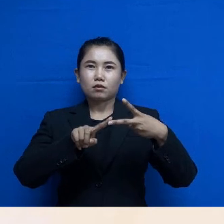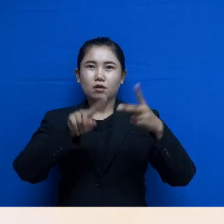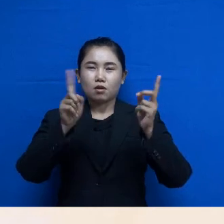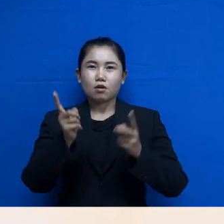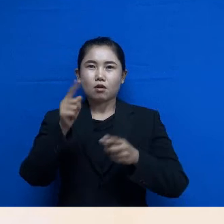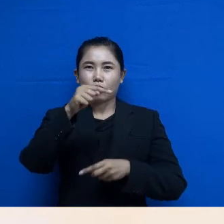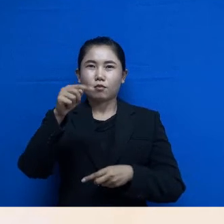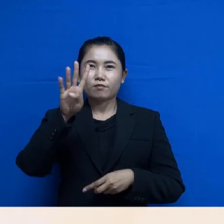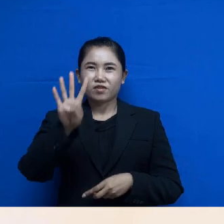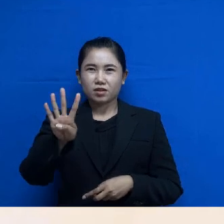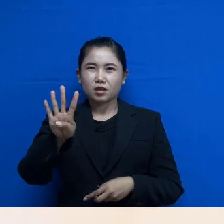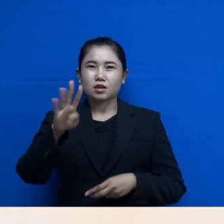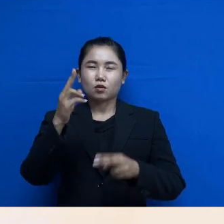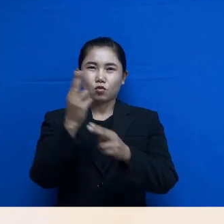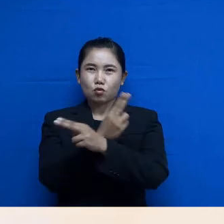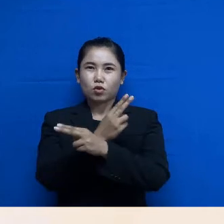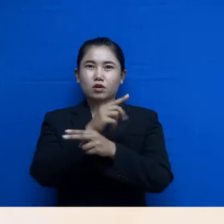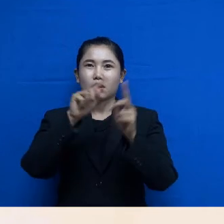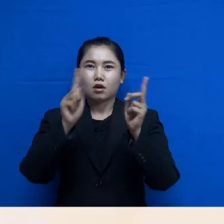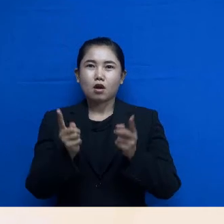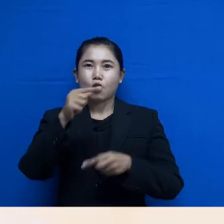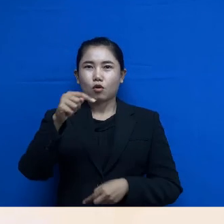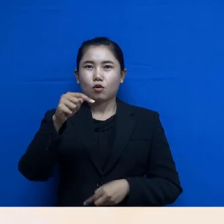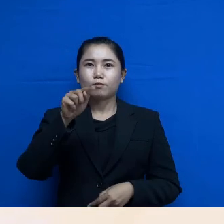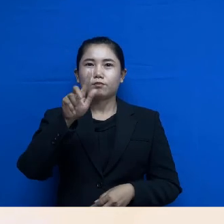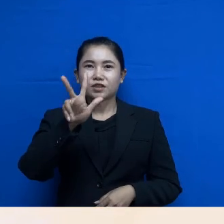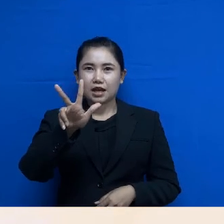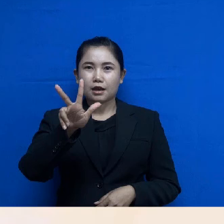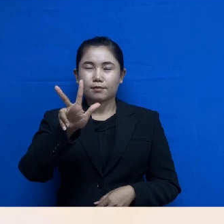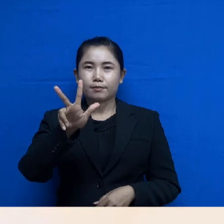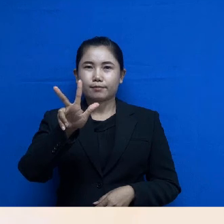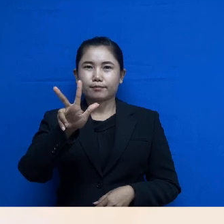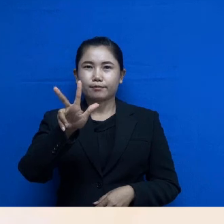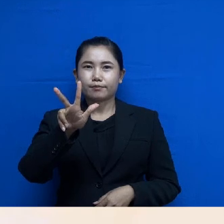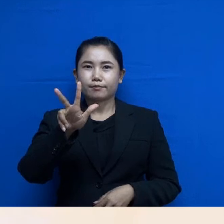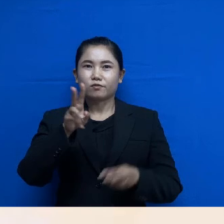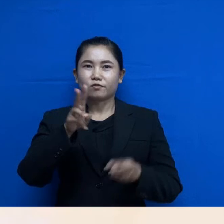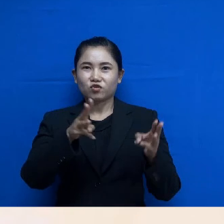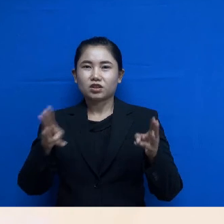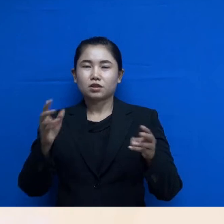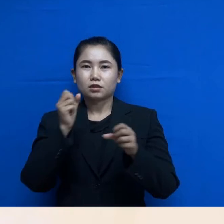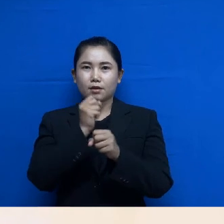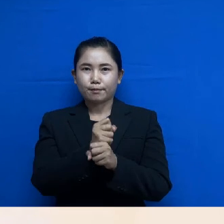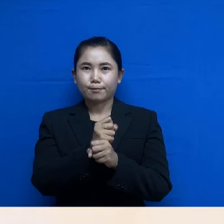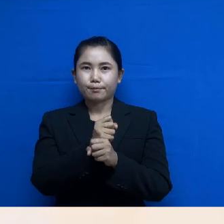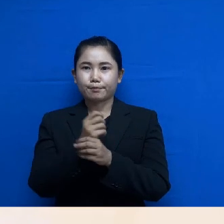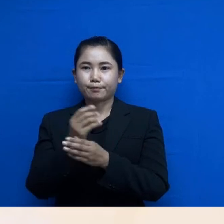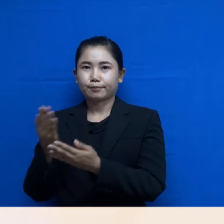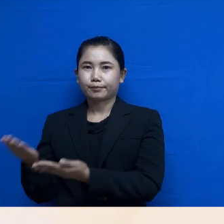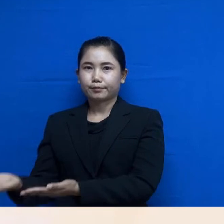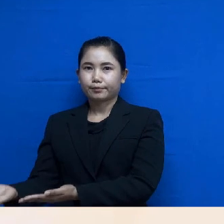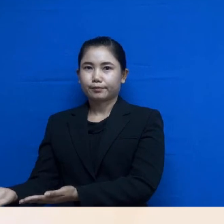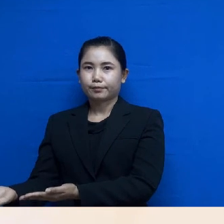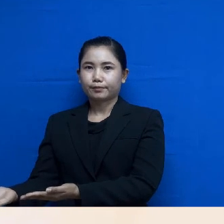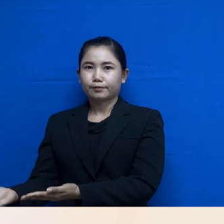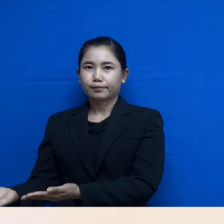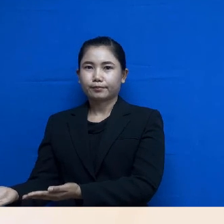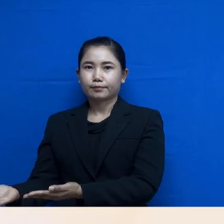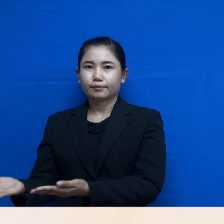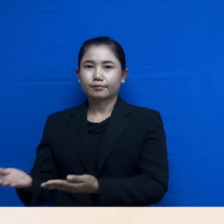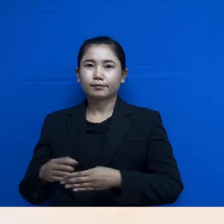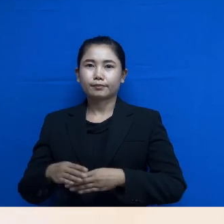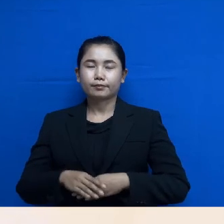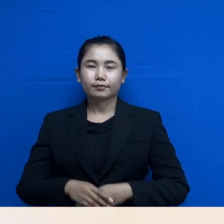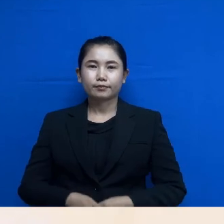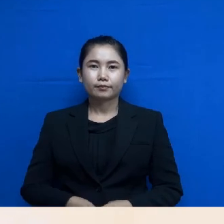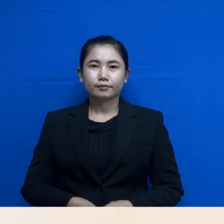2 - 4 * - 3วิธีทำข้อหนึ่งลบสามคูณ